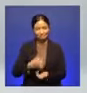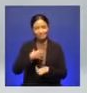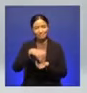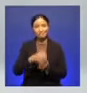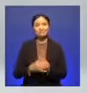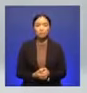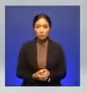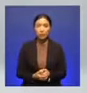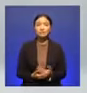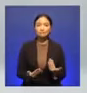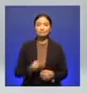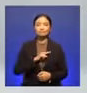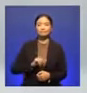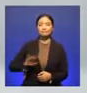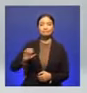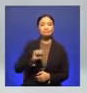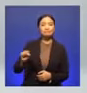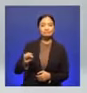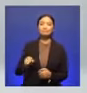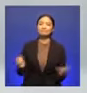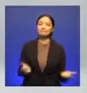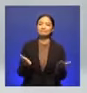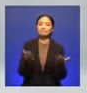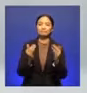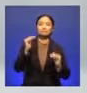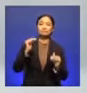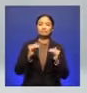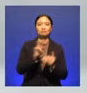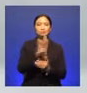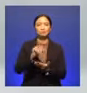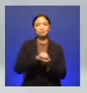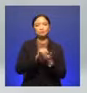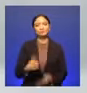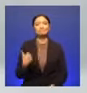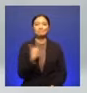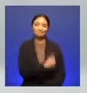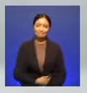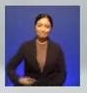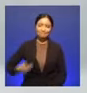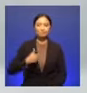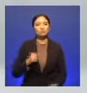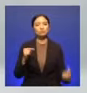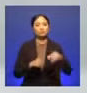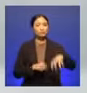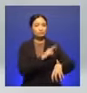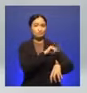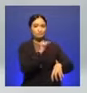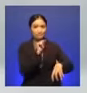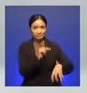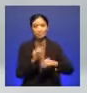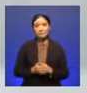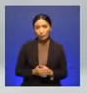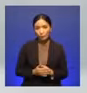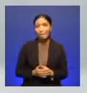เหลื่อมล้ำที่เกิดขึ้นแล้วก็บทบาทสสส.ในการเข้าไปสนับสนุนระบบบริการสุขภาพในอีกทางในส่วนของโรงพยาบาลนะคะเราค